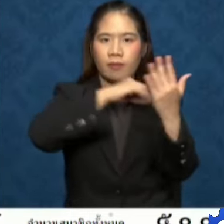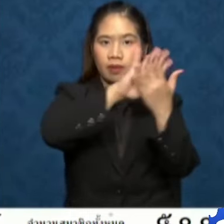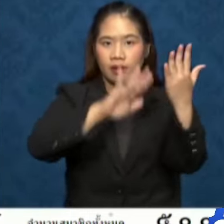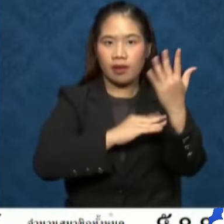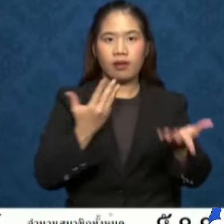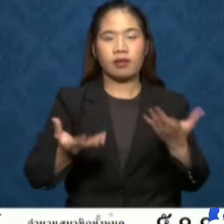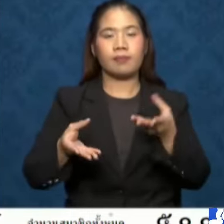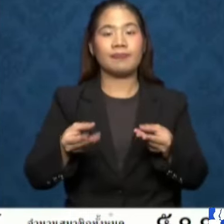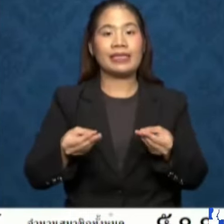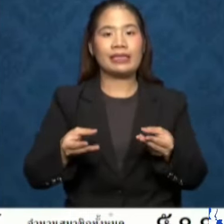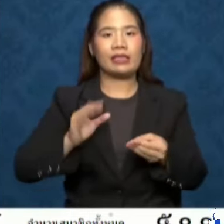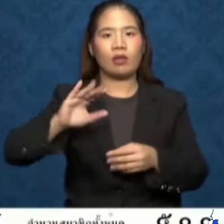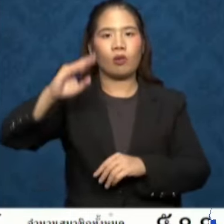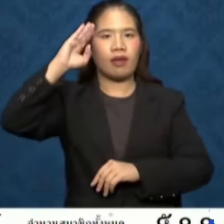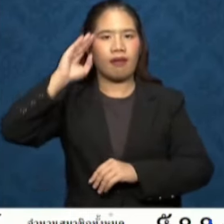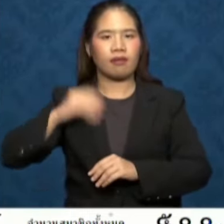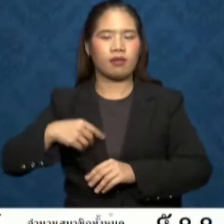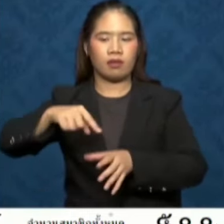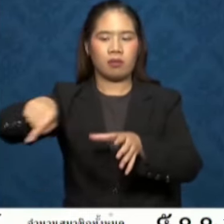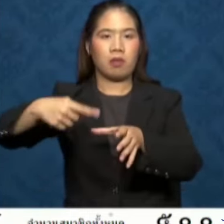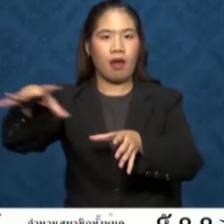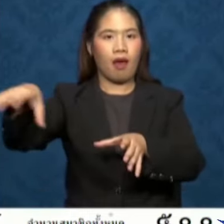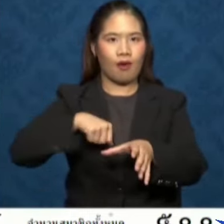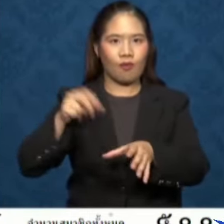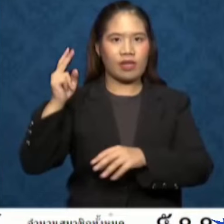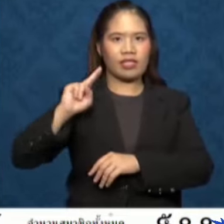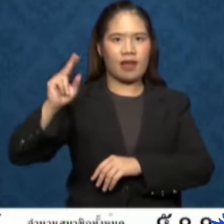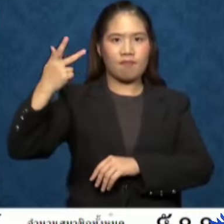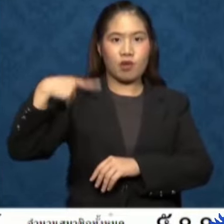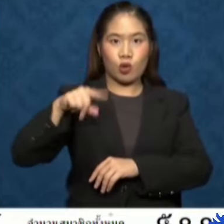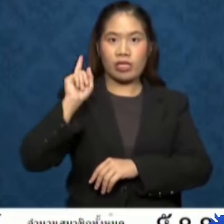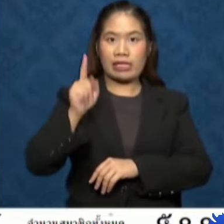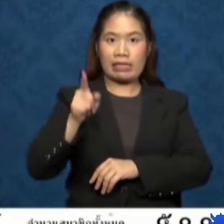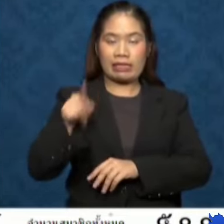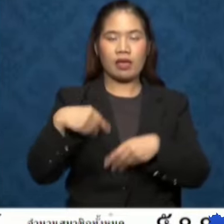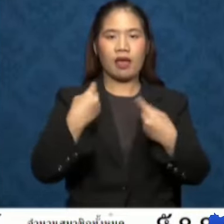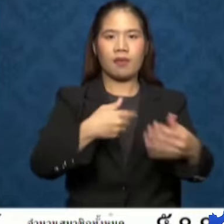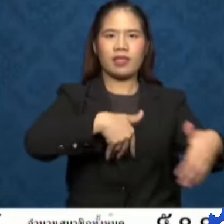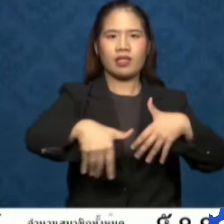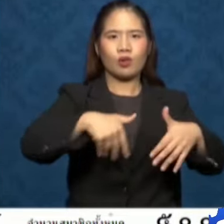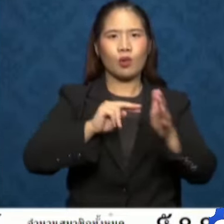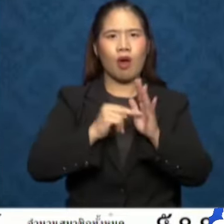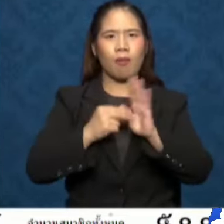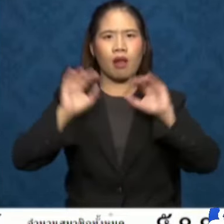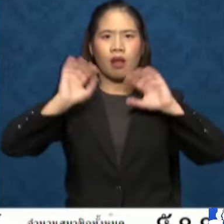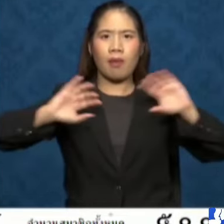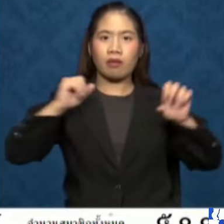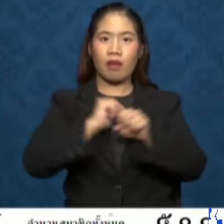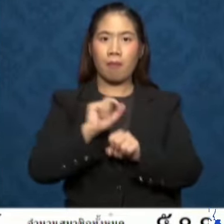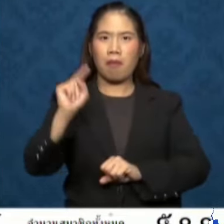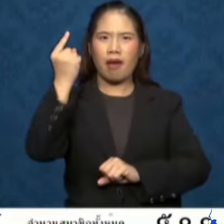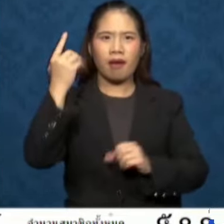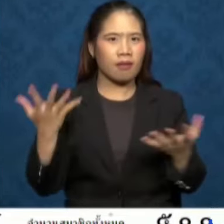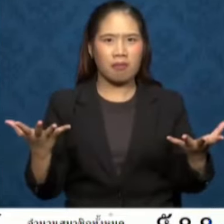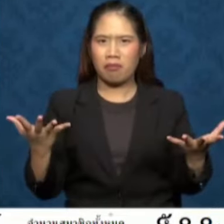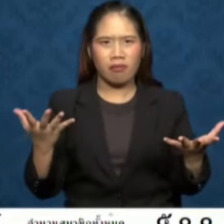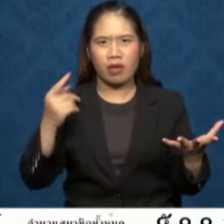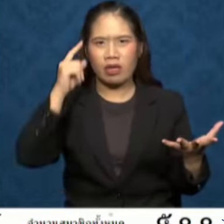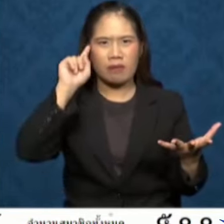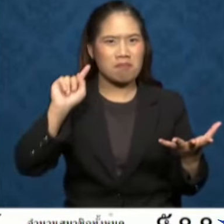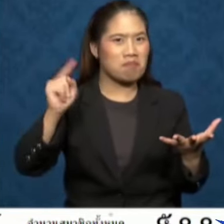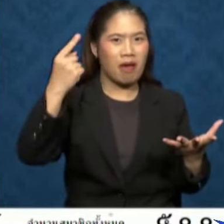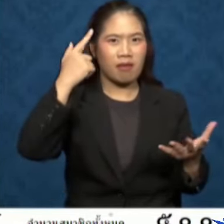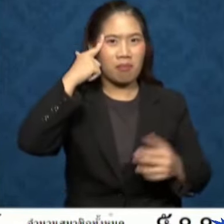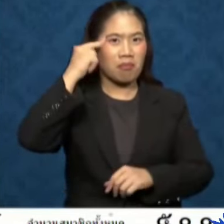องทัพมาใช้ประโยชน์เพื่อประชาชนรัฐบาลนี้ไม่ได้ทำอะไรใหม่เลยนี่ไม่ใช่การคิดใหม่ทำ